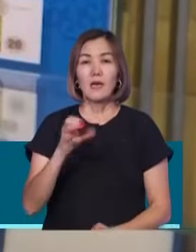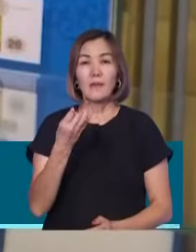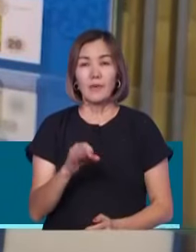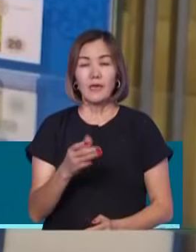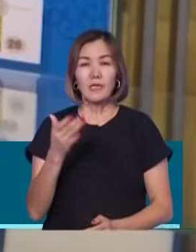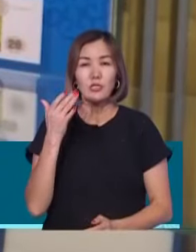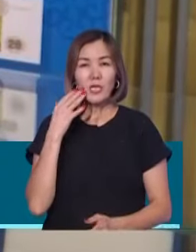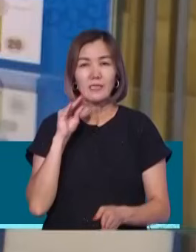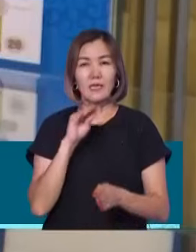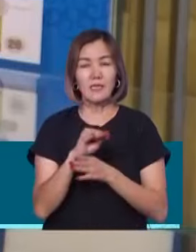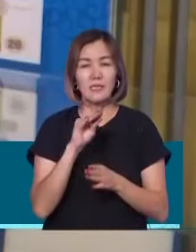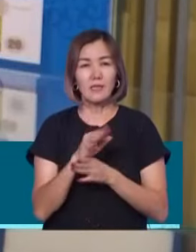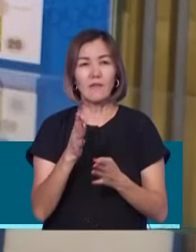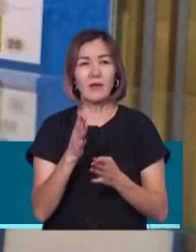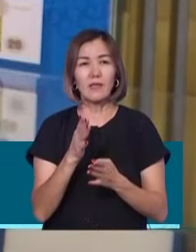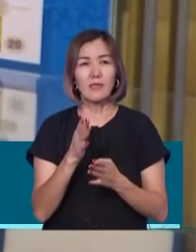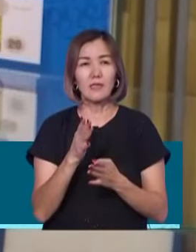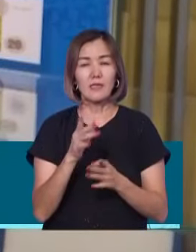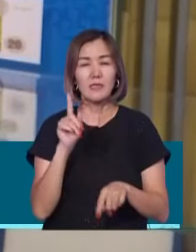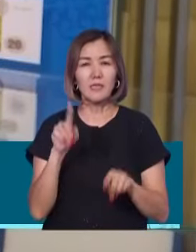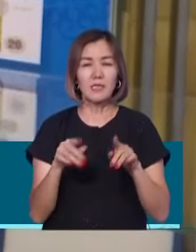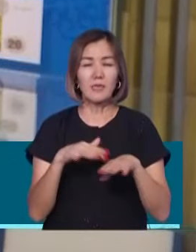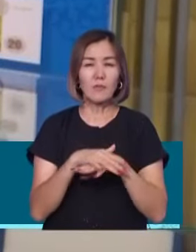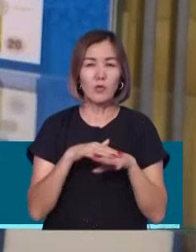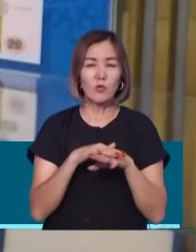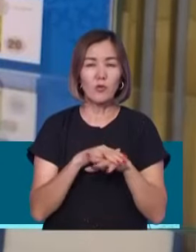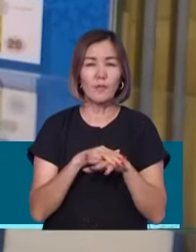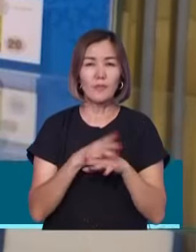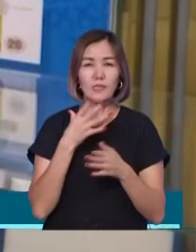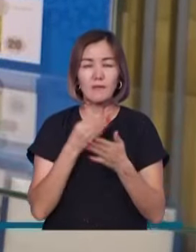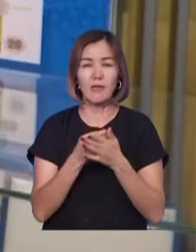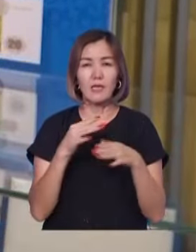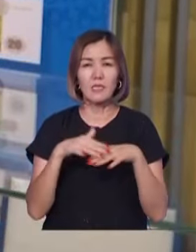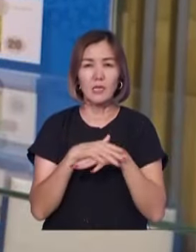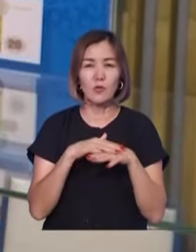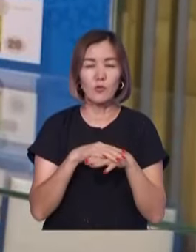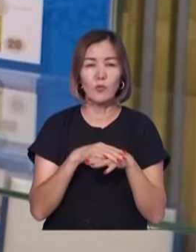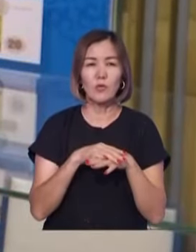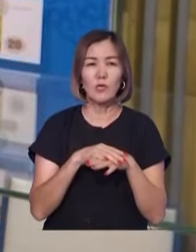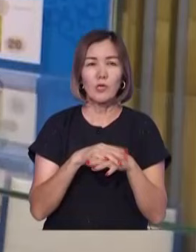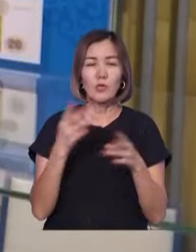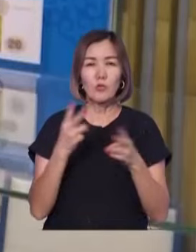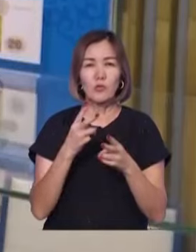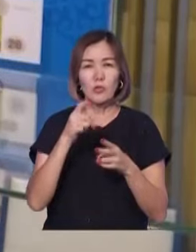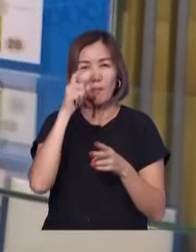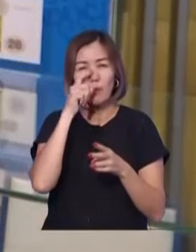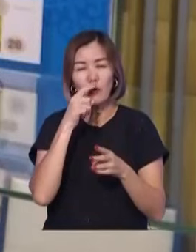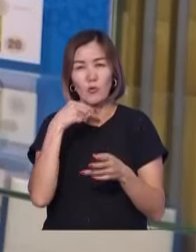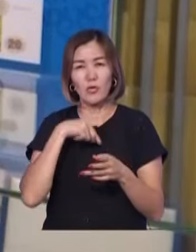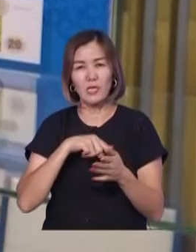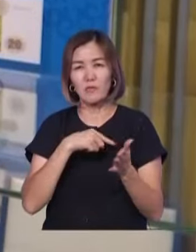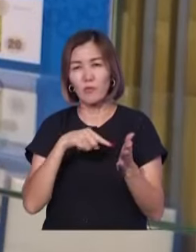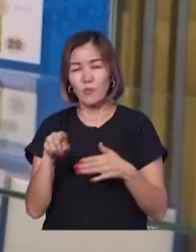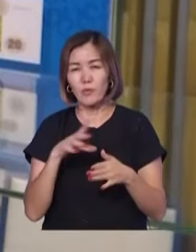часто критиковал типичные черты присущие некоторым народам и призывал своих соотечественников избавиться от них ему хотелось двигаться вперёд а не